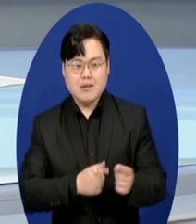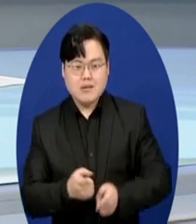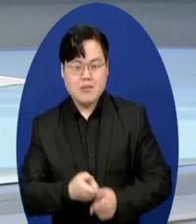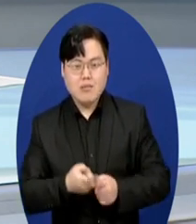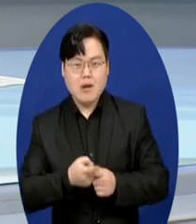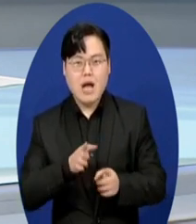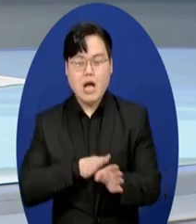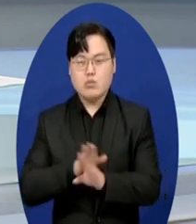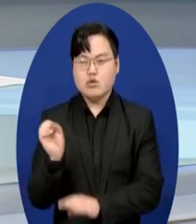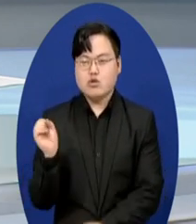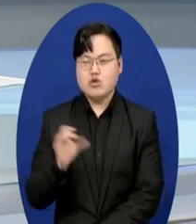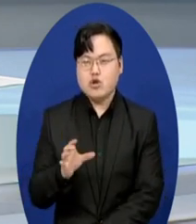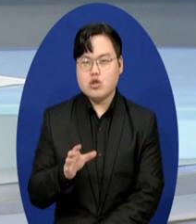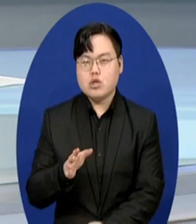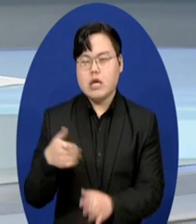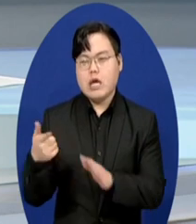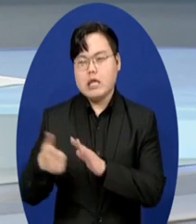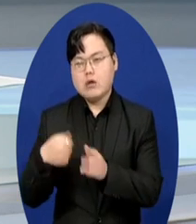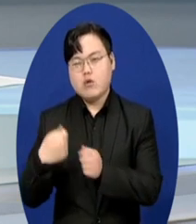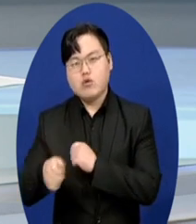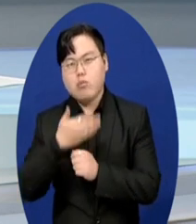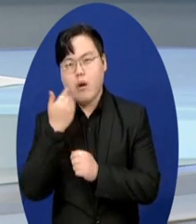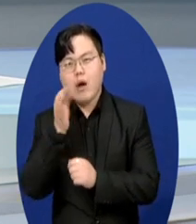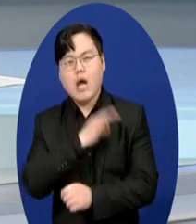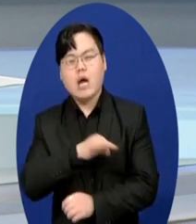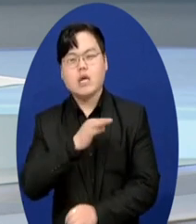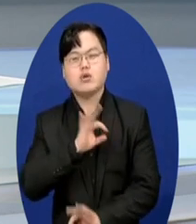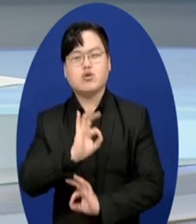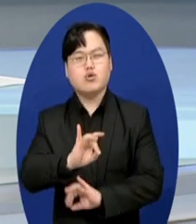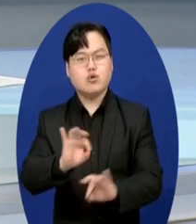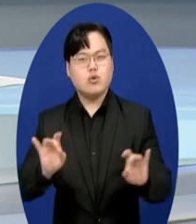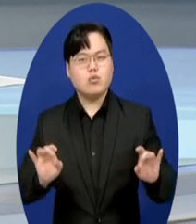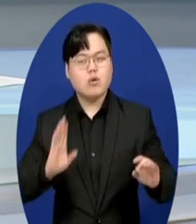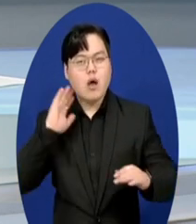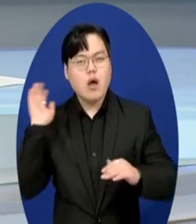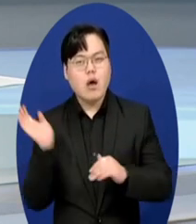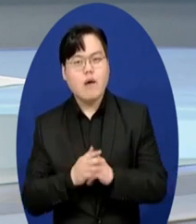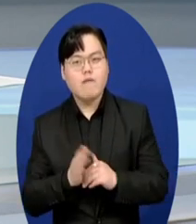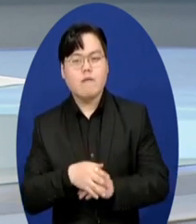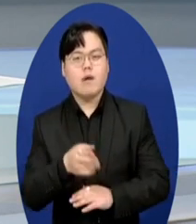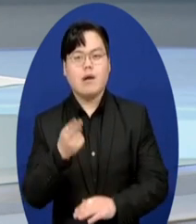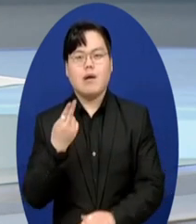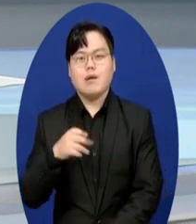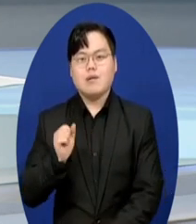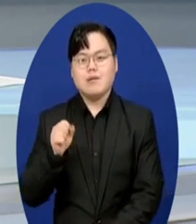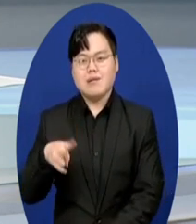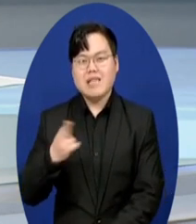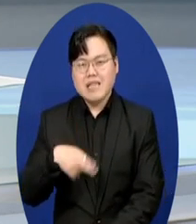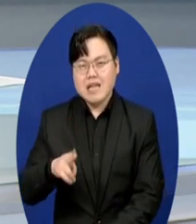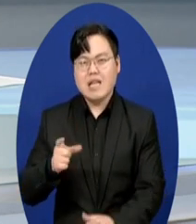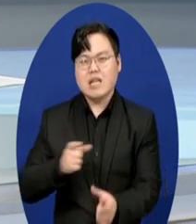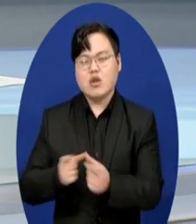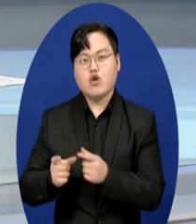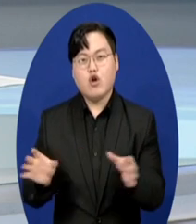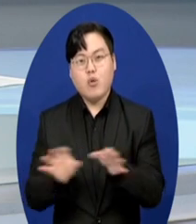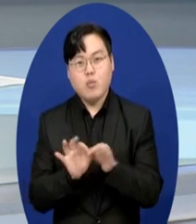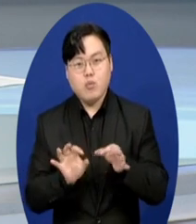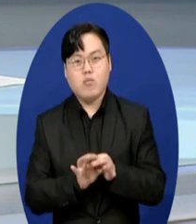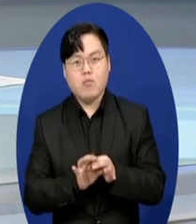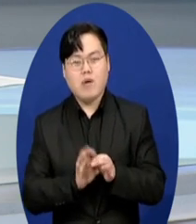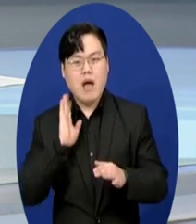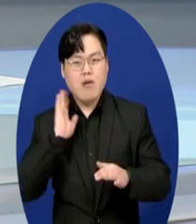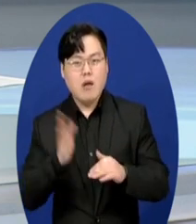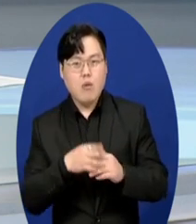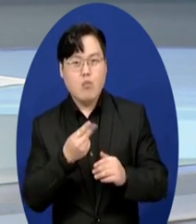ёсоор татвараа төлдөггүй ашиг орлого олж байгаа олон салбар байдаг. Авилга далд эдийн засаг хоёр харилцан холбоотой байж авилгаар өгч